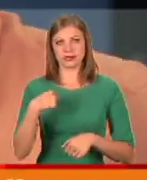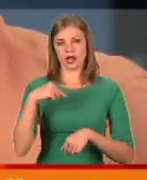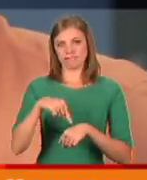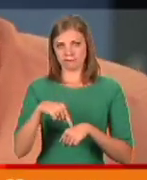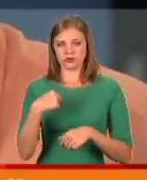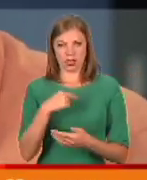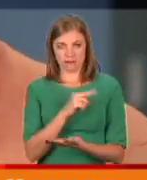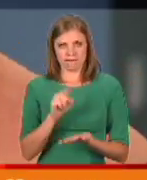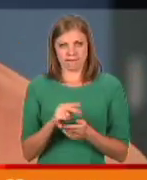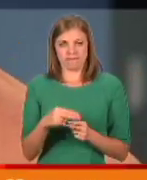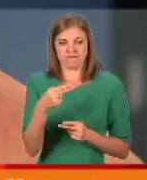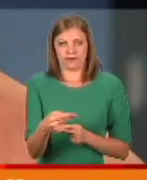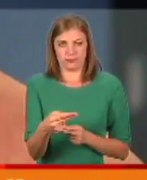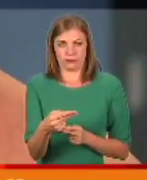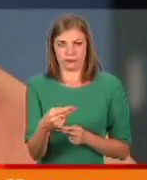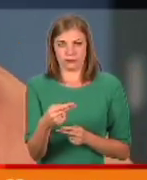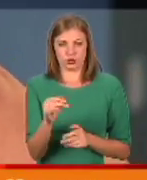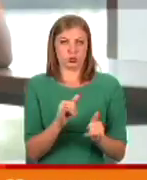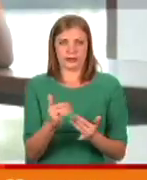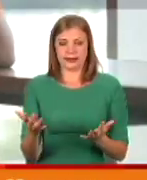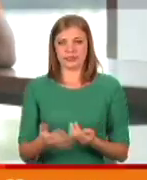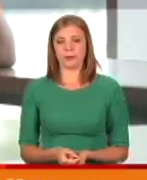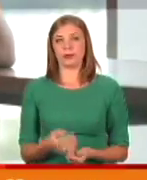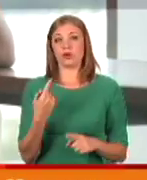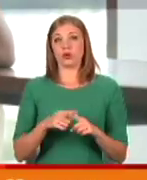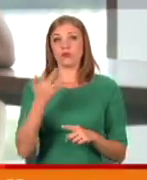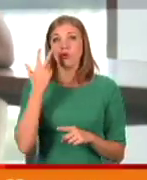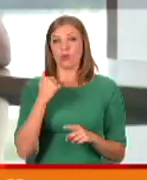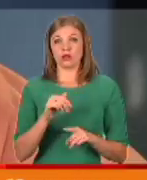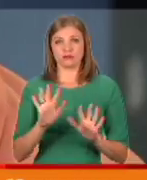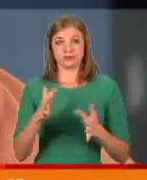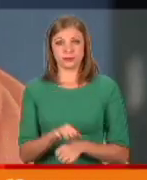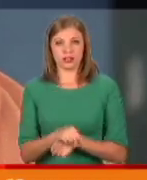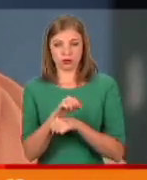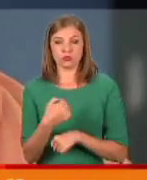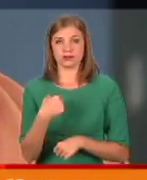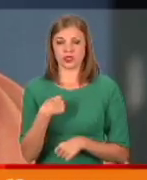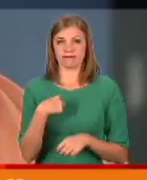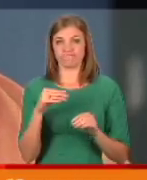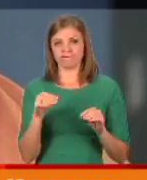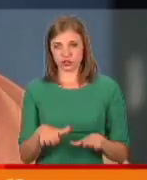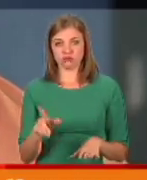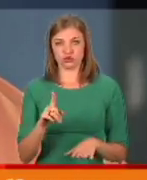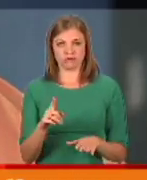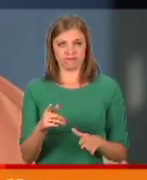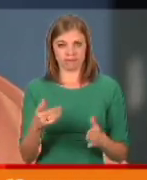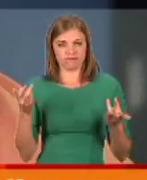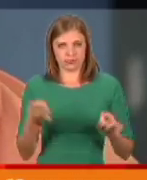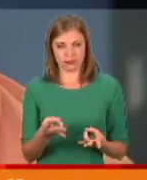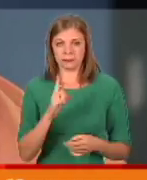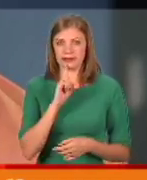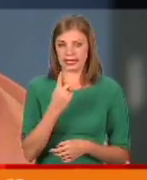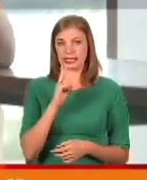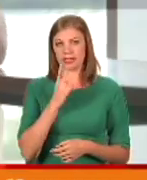що я повинен щось повернути кудись. Тому, коли сталася ця революція, я вирішив, що саме час,